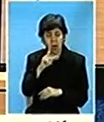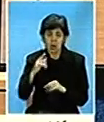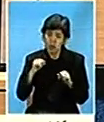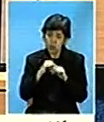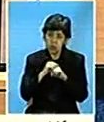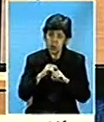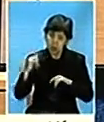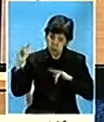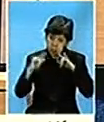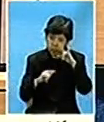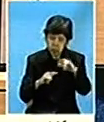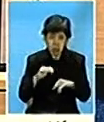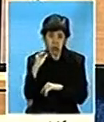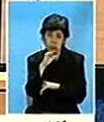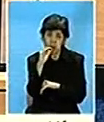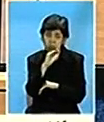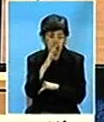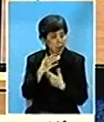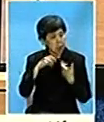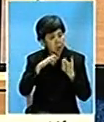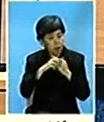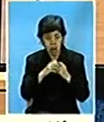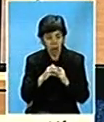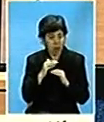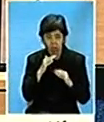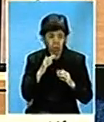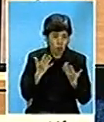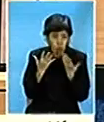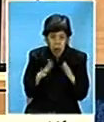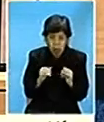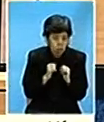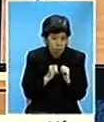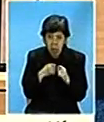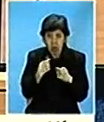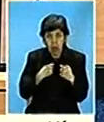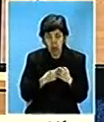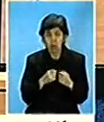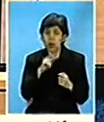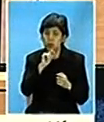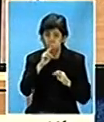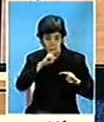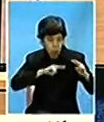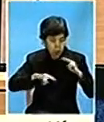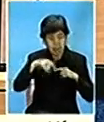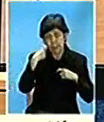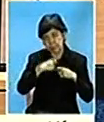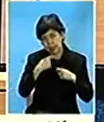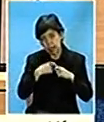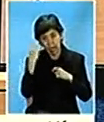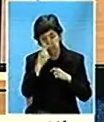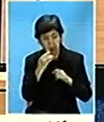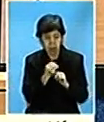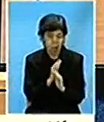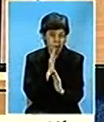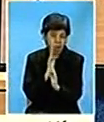ขณะนี้ก็รับไม่ไหวแล้วเกินแคปาซิตี้แล้วตม.เองก็รับไม่ไหวนักท่องเที่ยวเข้ามาเป็น